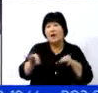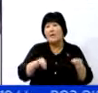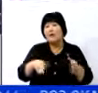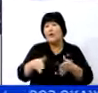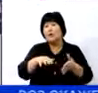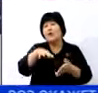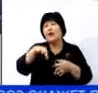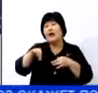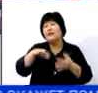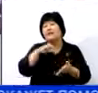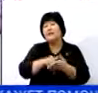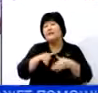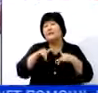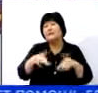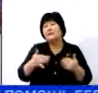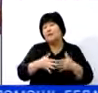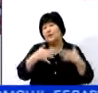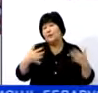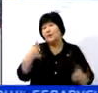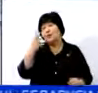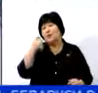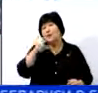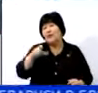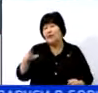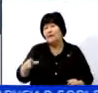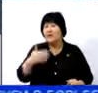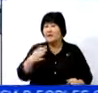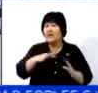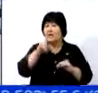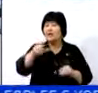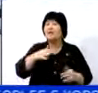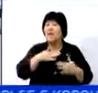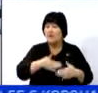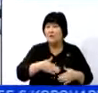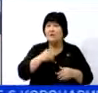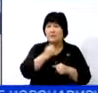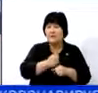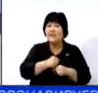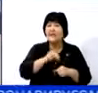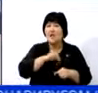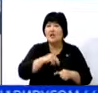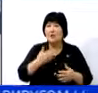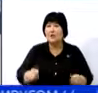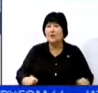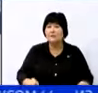карты занятости было задействовано свыше 400 человек. Сельчане довольны проделанной работой.